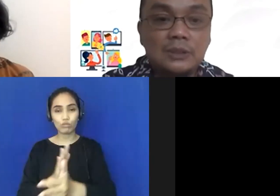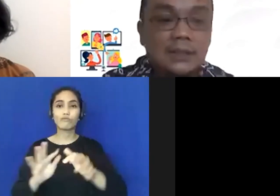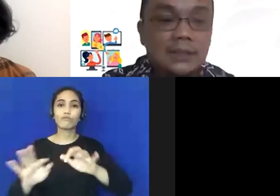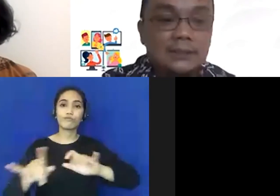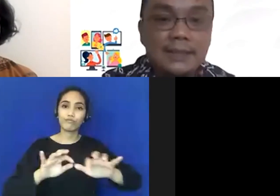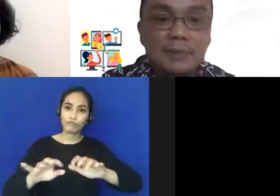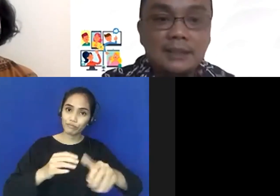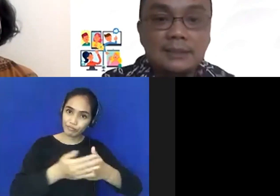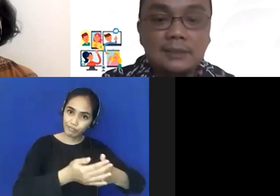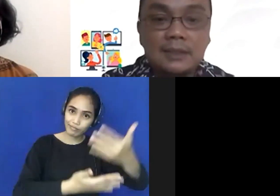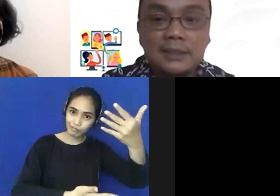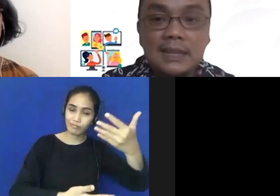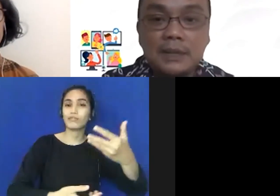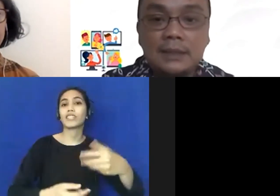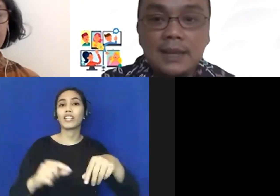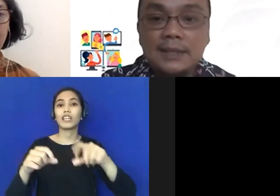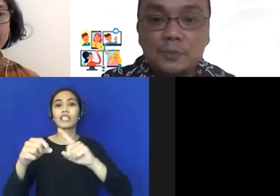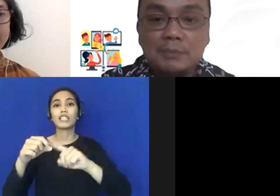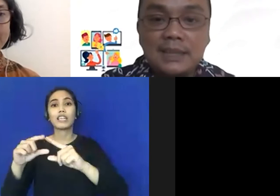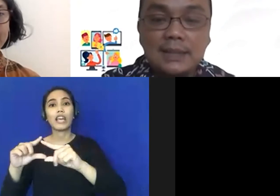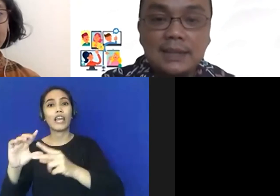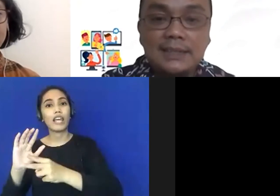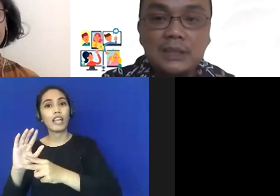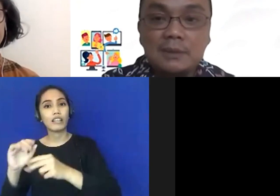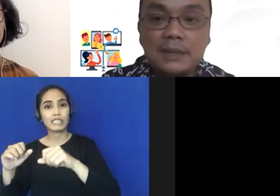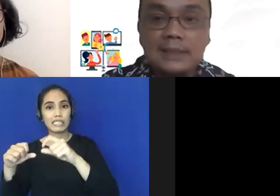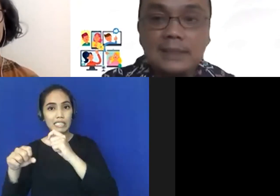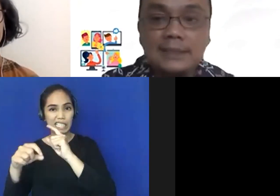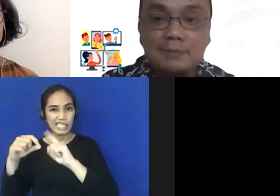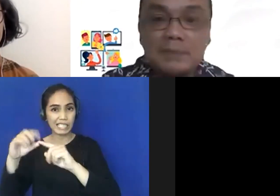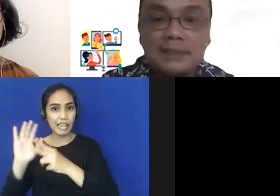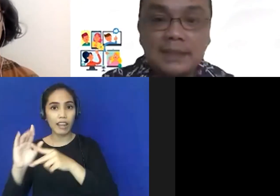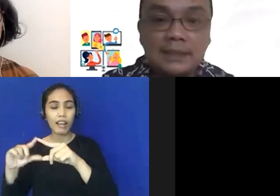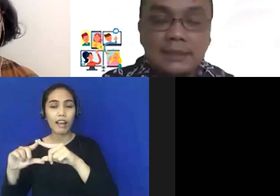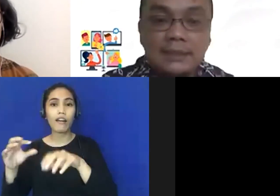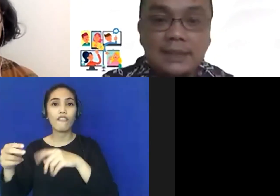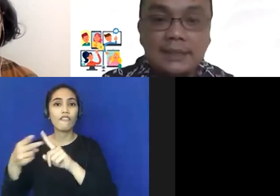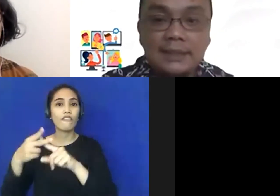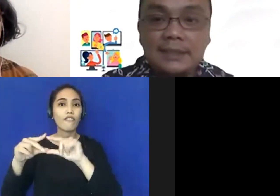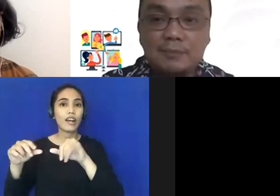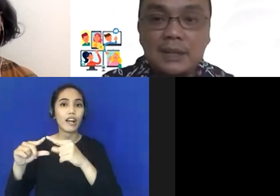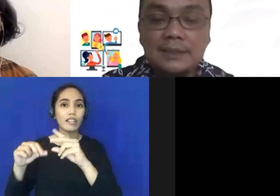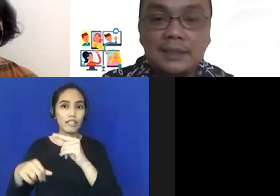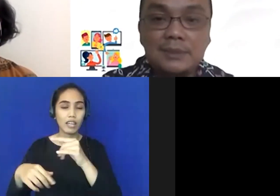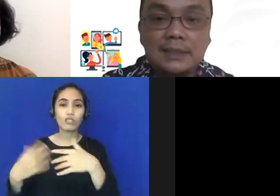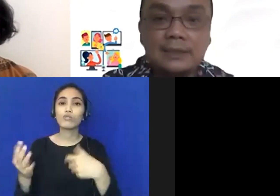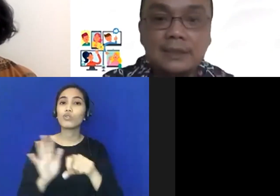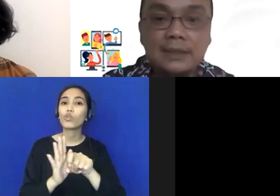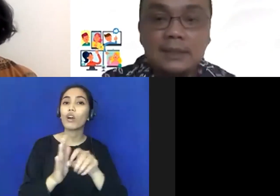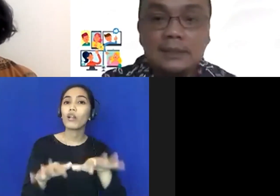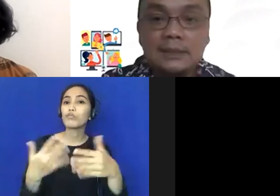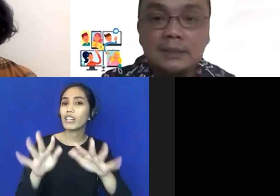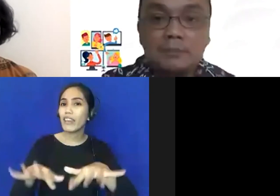untuk dikirimkan dan kepada siapanya. Saya cuma mengingatkan lagi mungkin kepada jika memang ada adik-adik yang masih